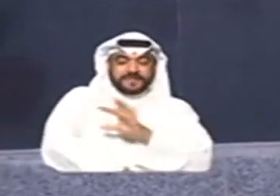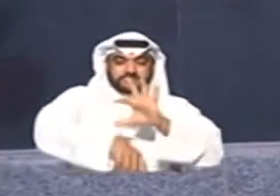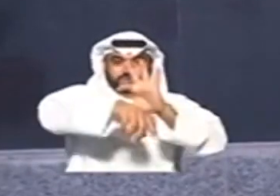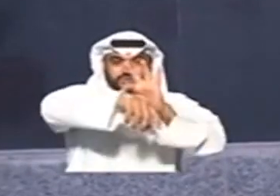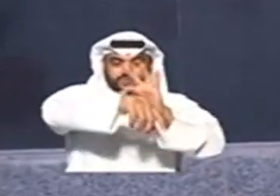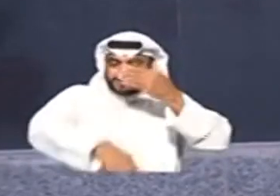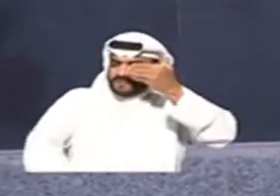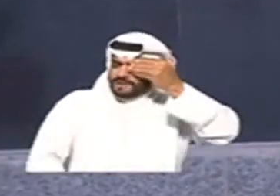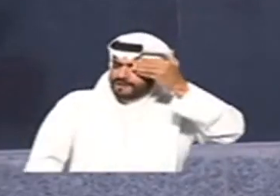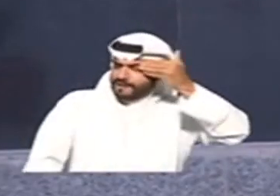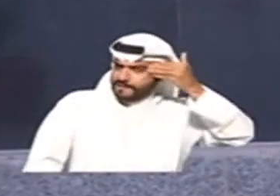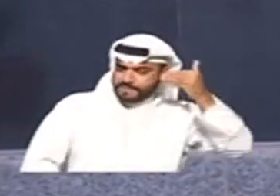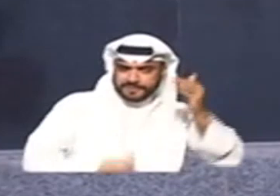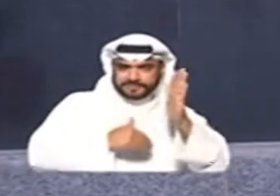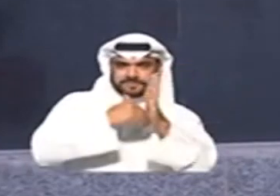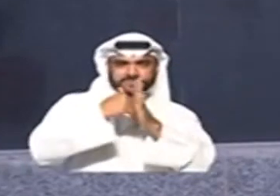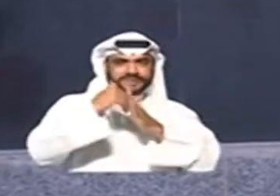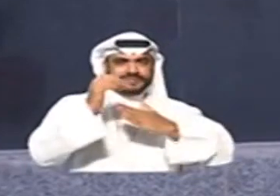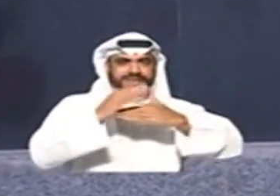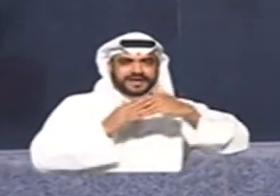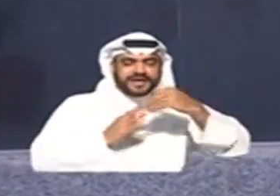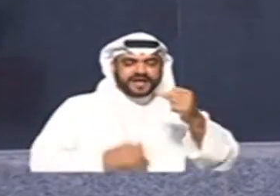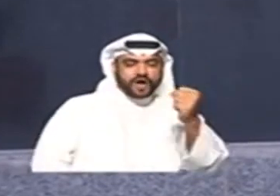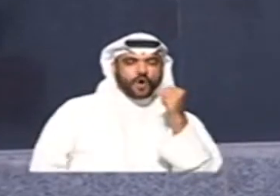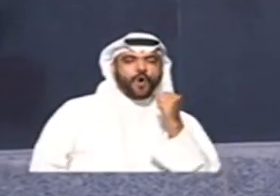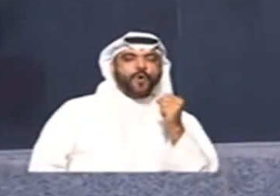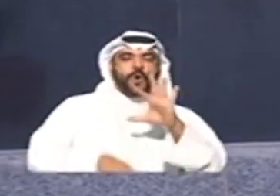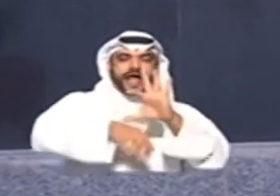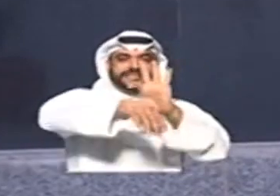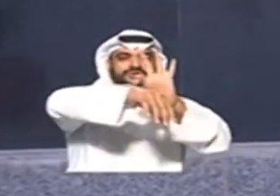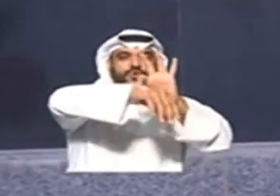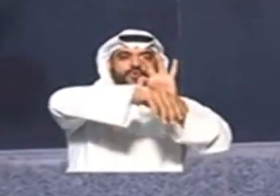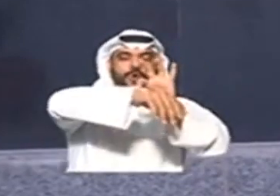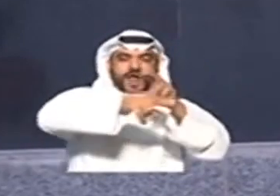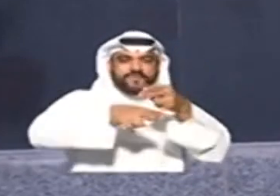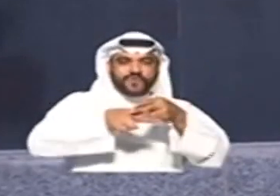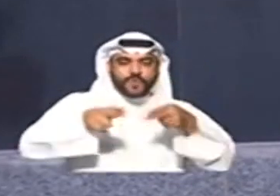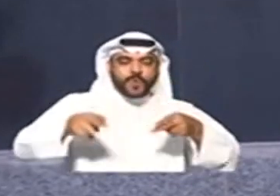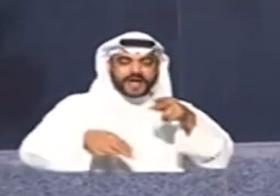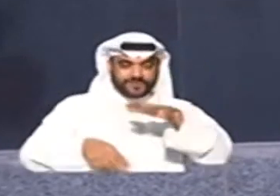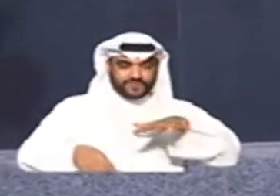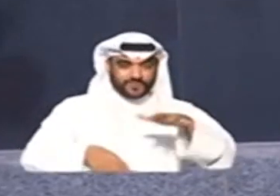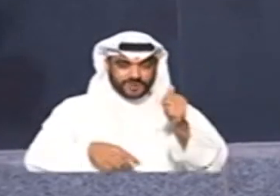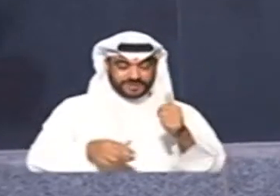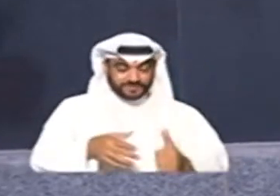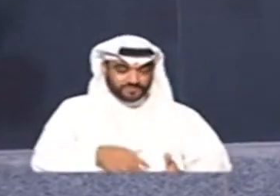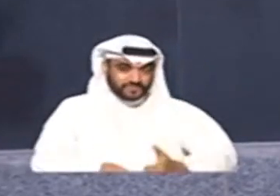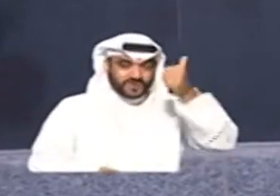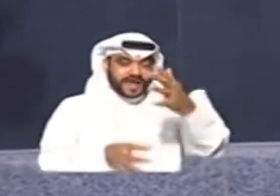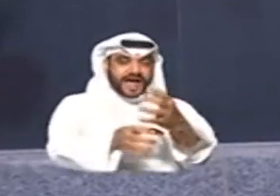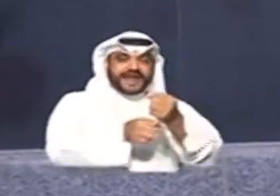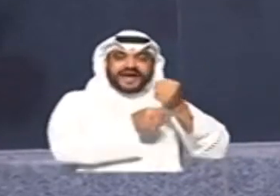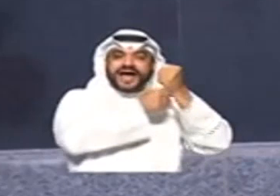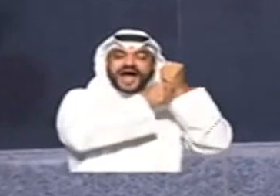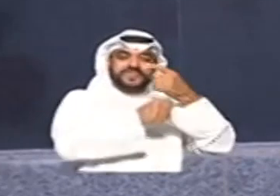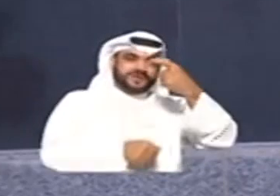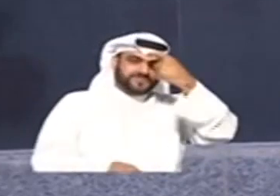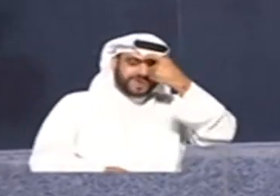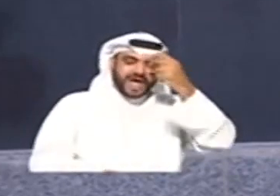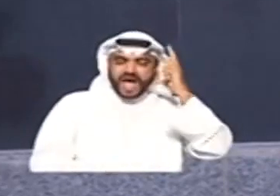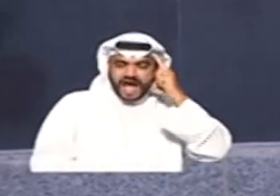على المهارات المهنية العالية التي تمتلكها الكوادر الطبية الوطنية لإنقاذ المرضى الذين هم